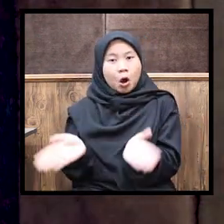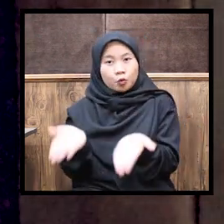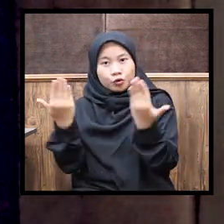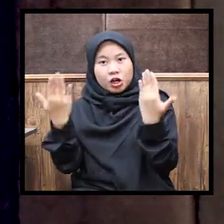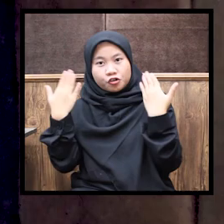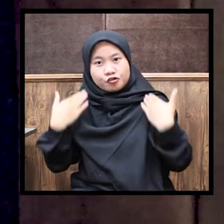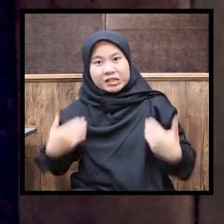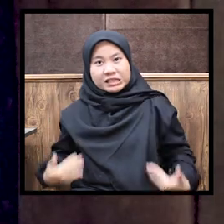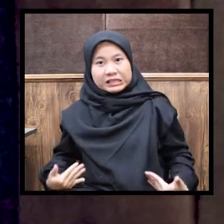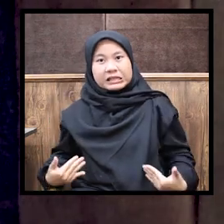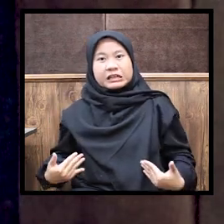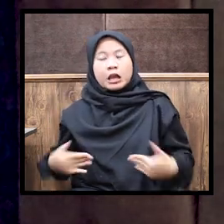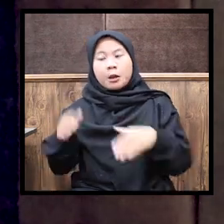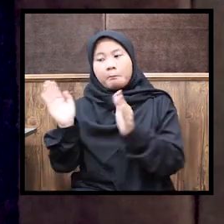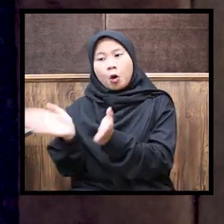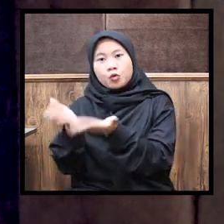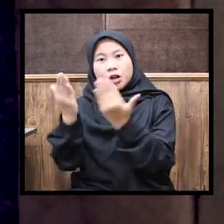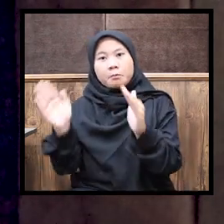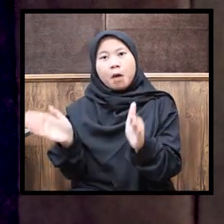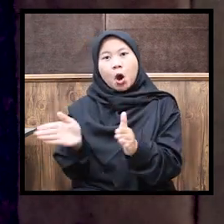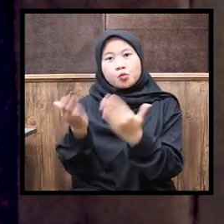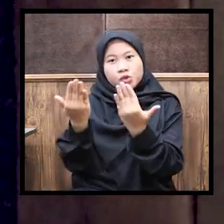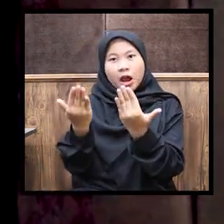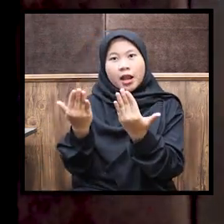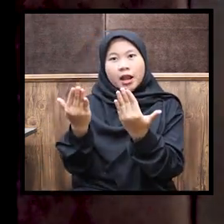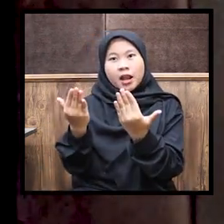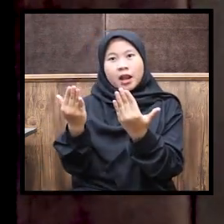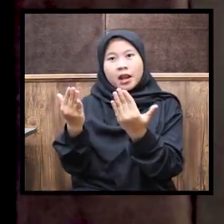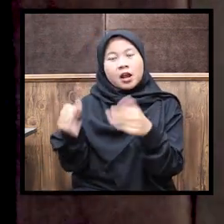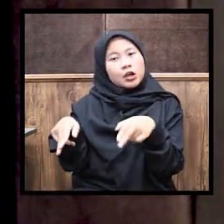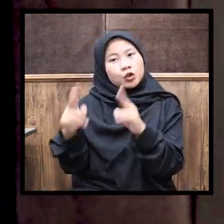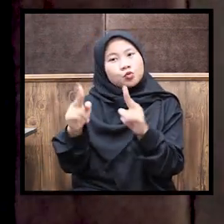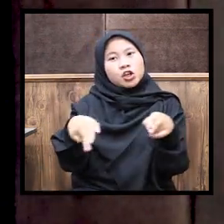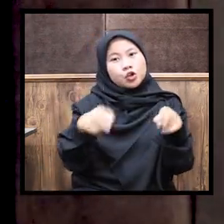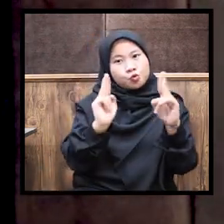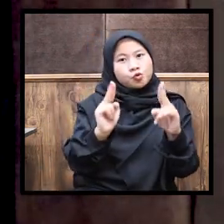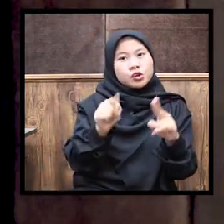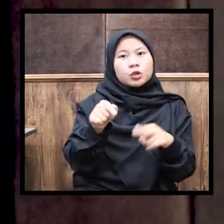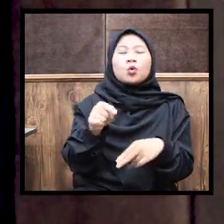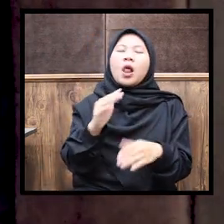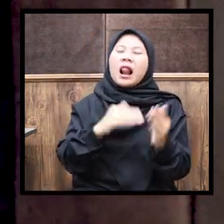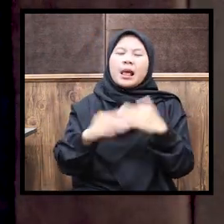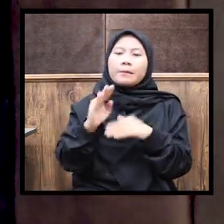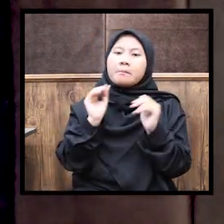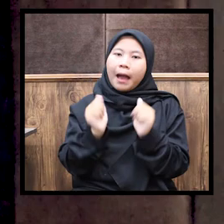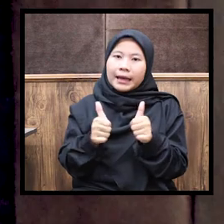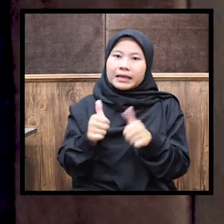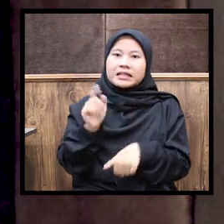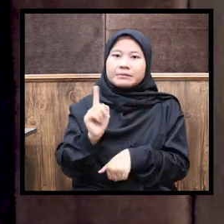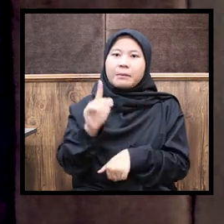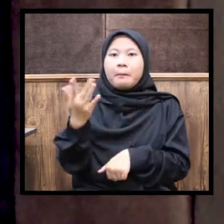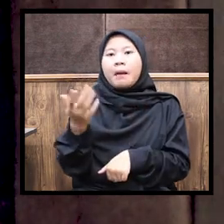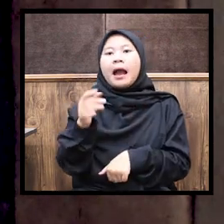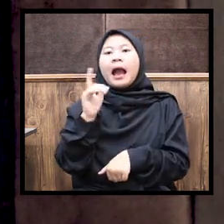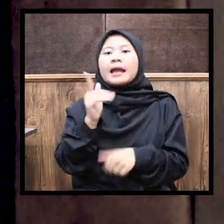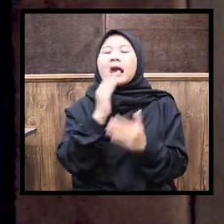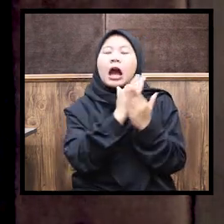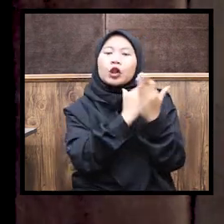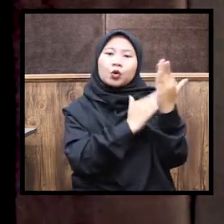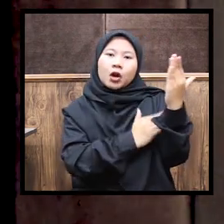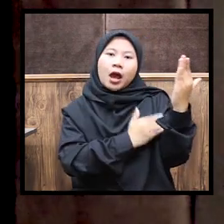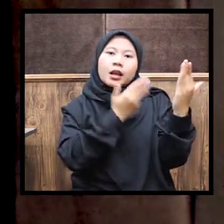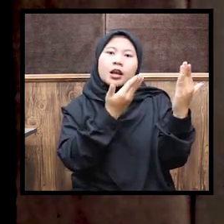ini juga juga jauh lebih baik sekarang ini karena karena dengan adanya regulasi tentu saja